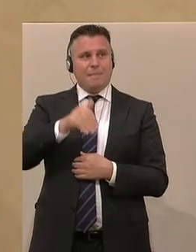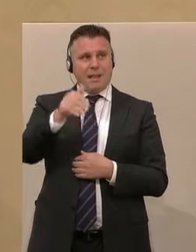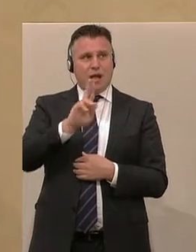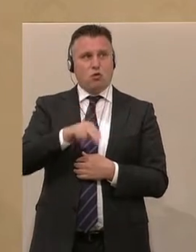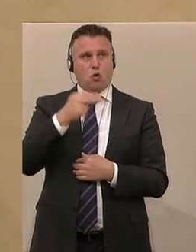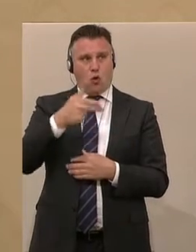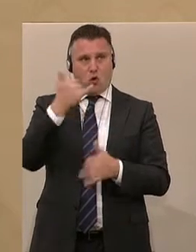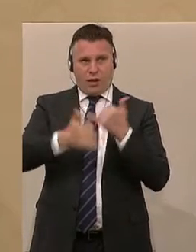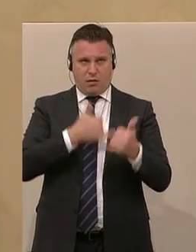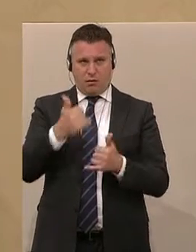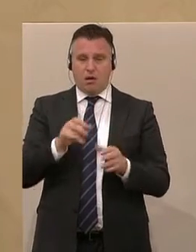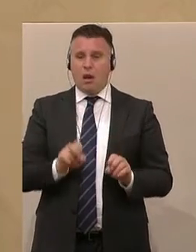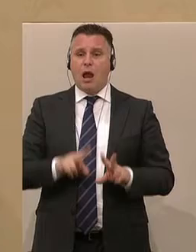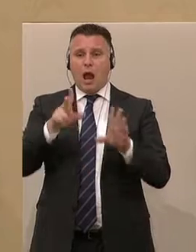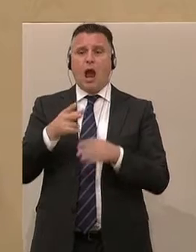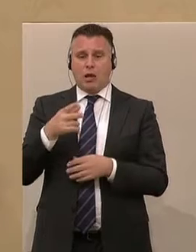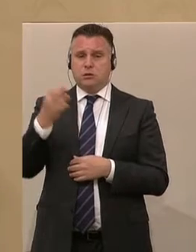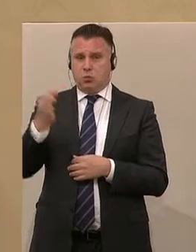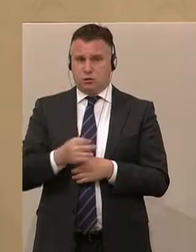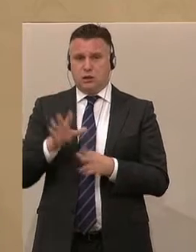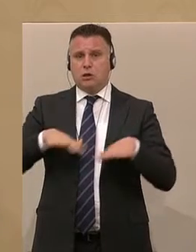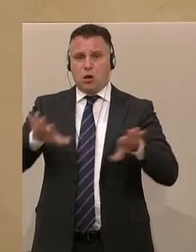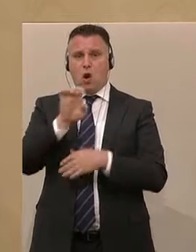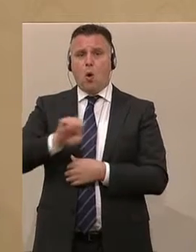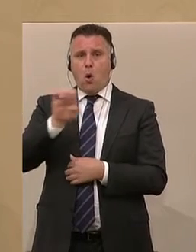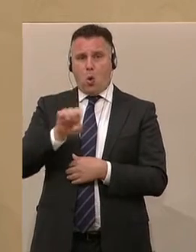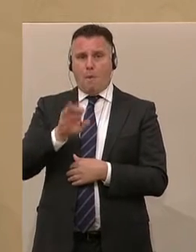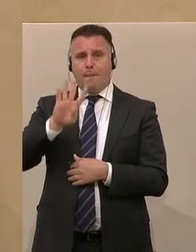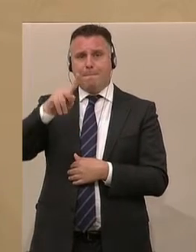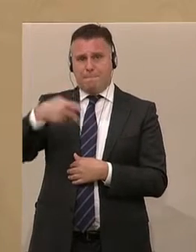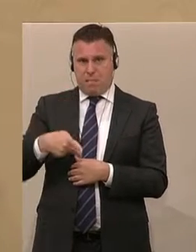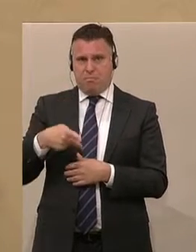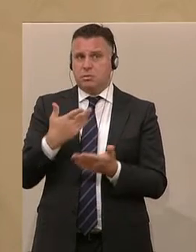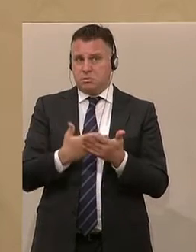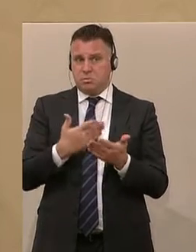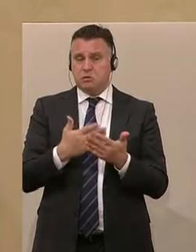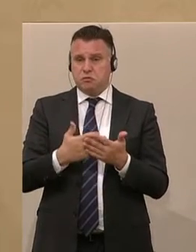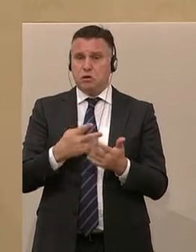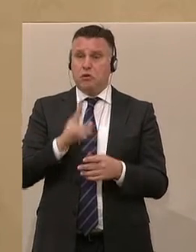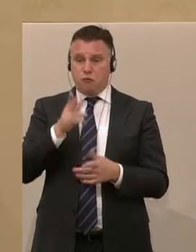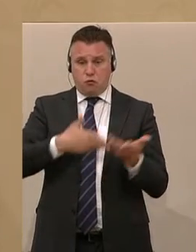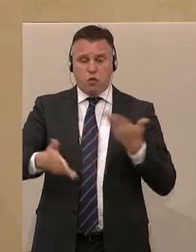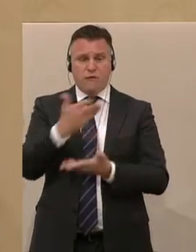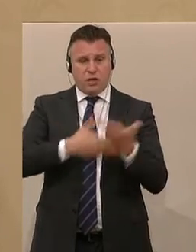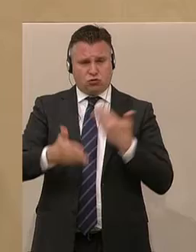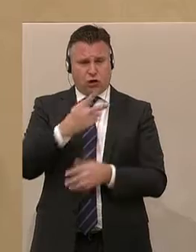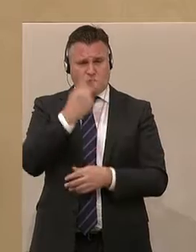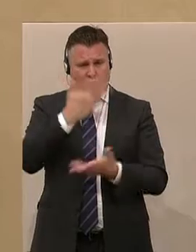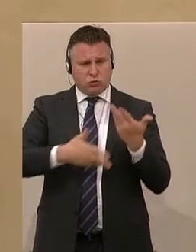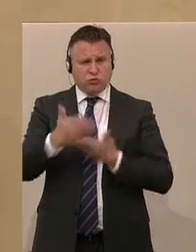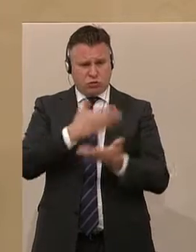jährlich bzw. 18% am europäischen Bruttoinlandsprodukt. Also die volkswirtschaftliche Dimension des Vergaberechts ist